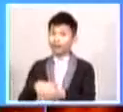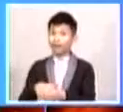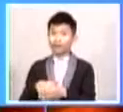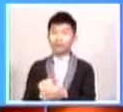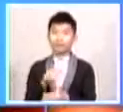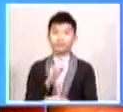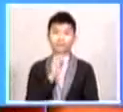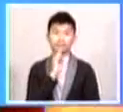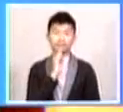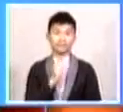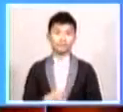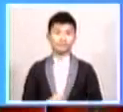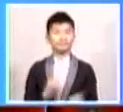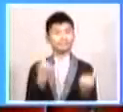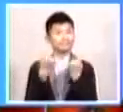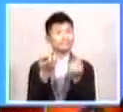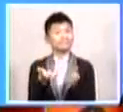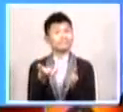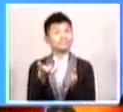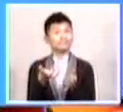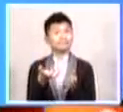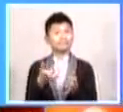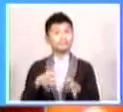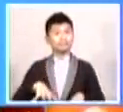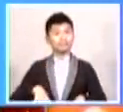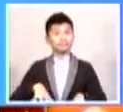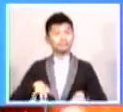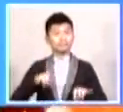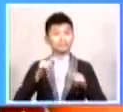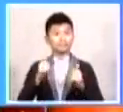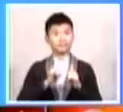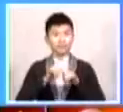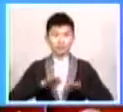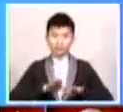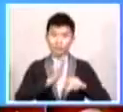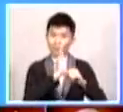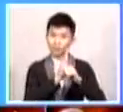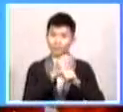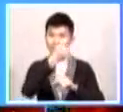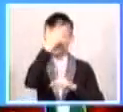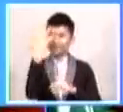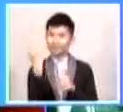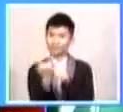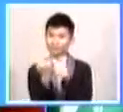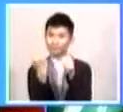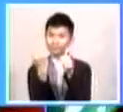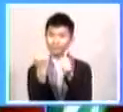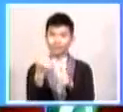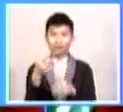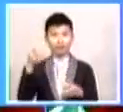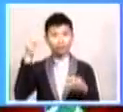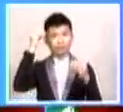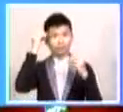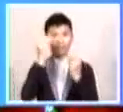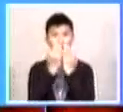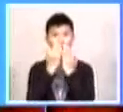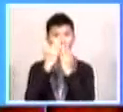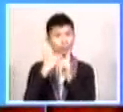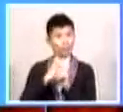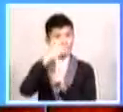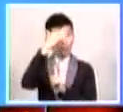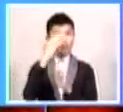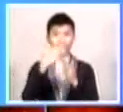党，像是刚刚在社会起步的都会年轻夫妇、知识分子、校